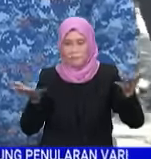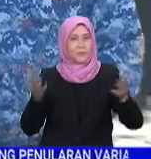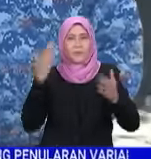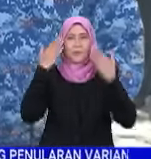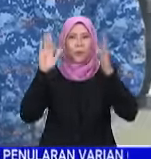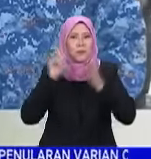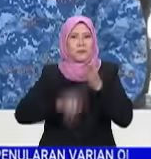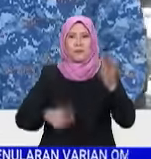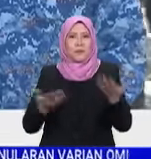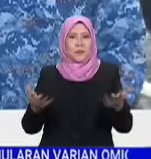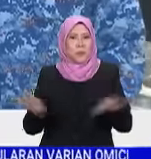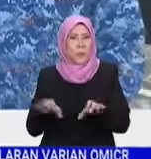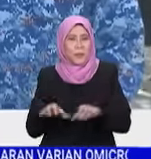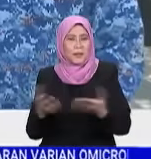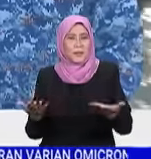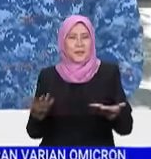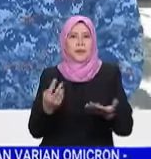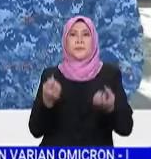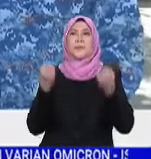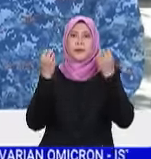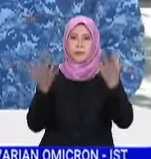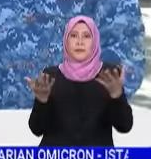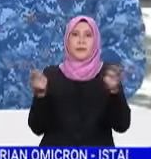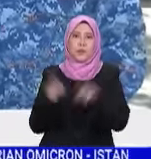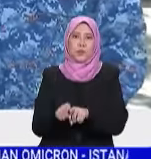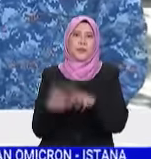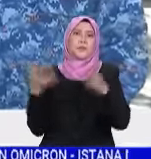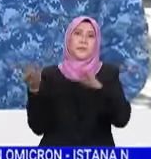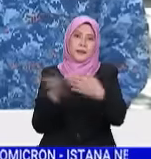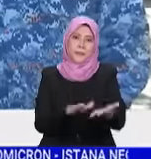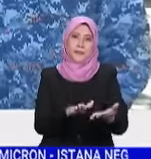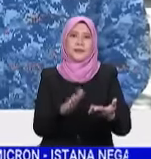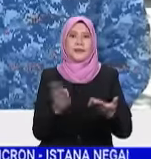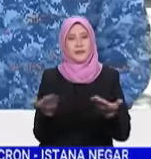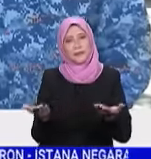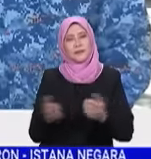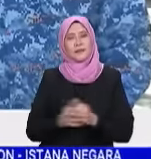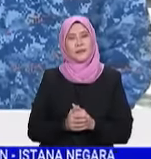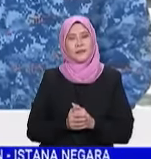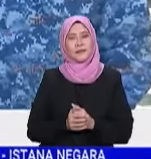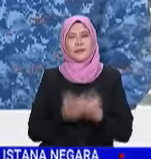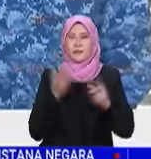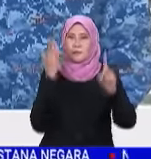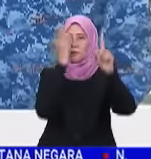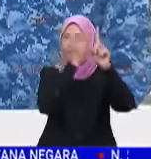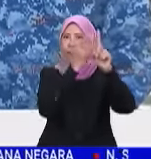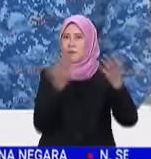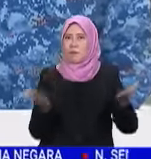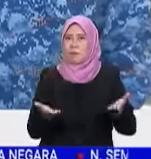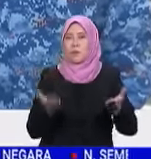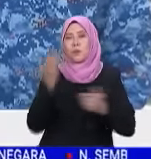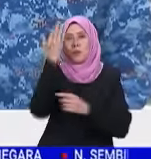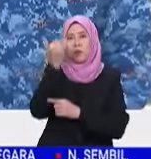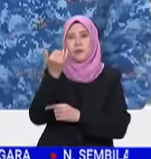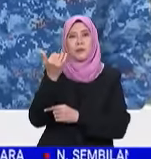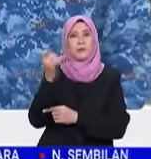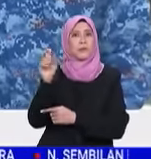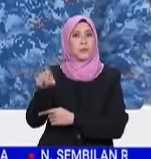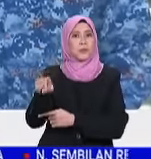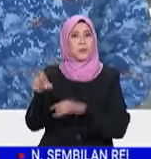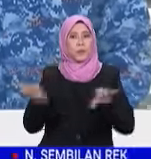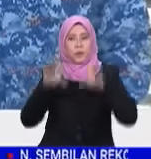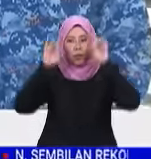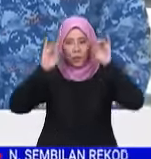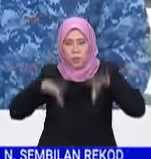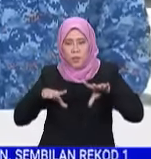buat Mungkin banyak kemalangan jiwa boleh berlaku Jadi itulah hasrat kita dan matlamat Kenapa kita melakukan